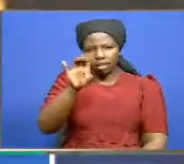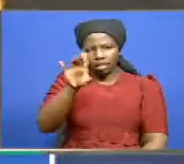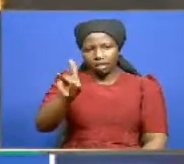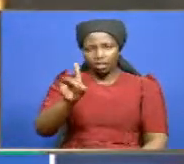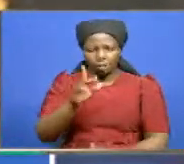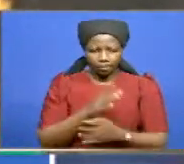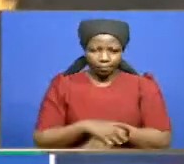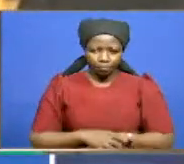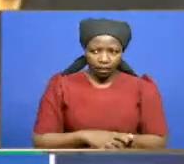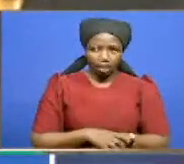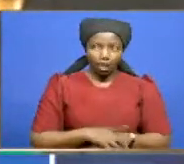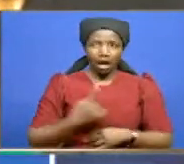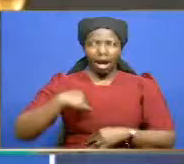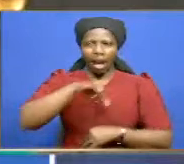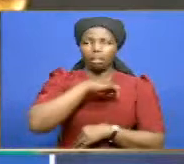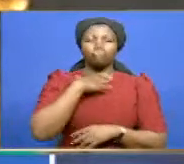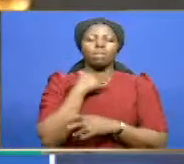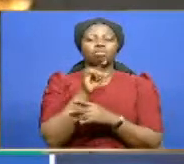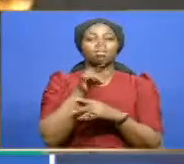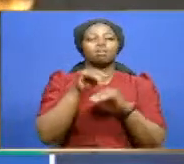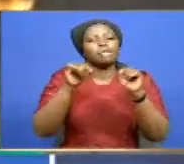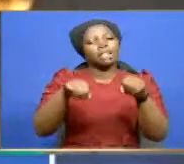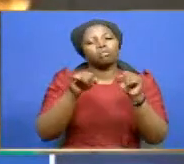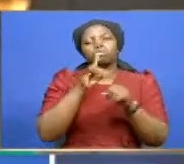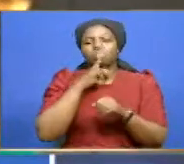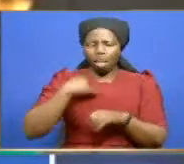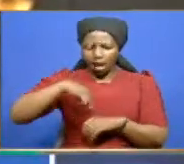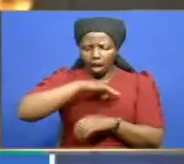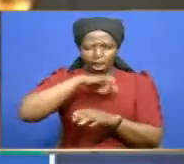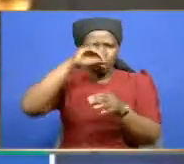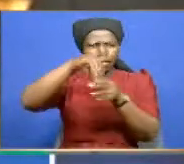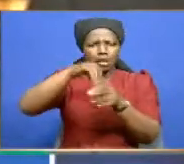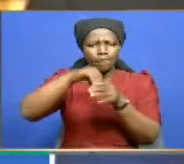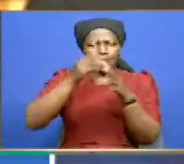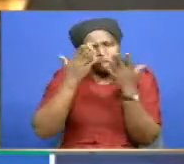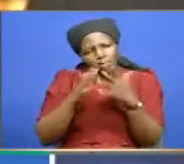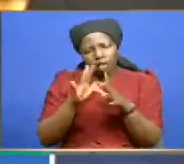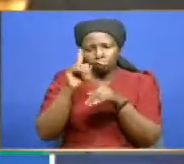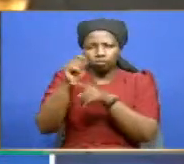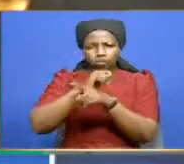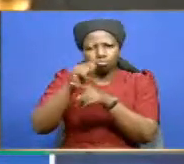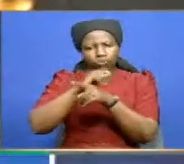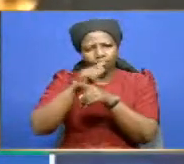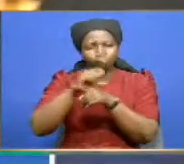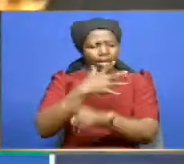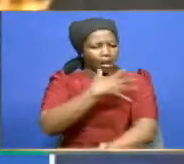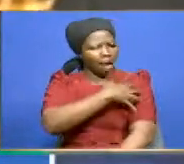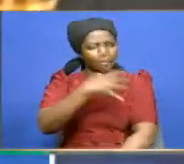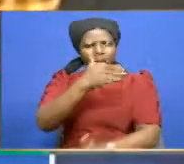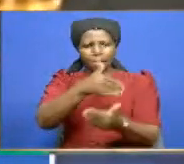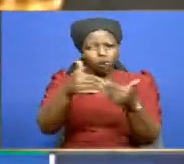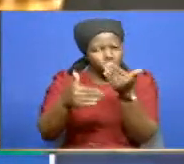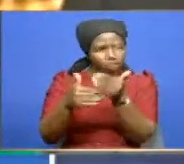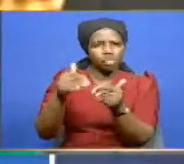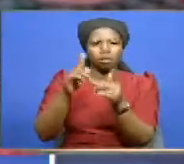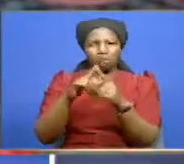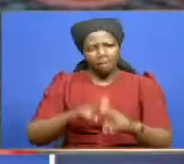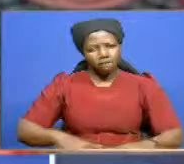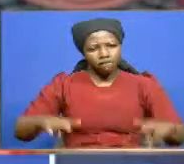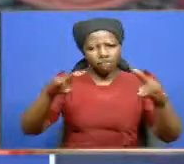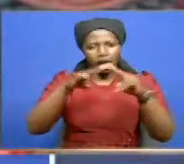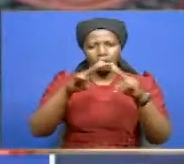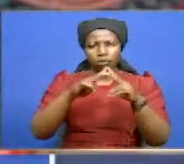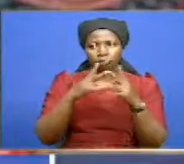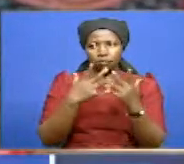asal, we need this potential for that, so we have invested in training them, building their capacity to value the breeds.